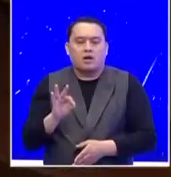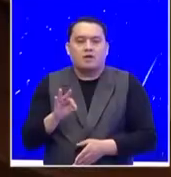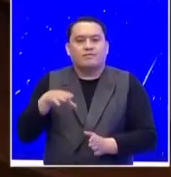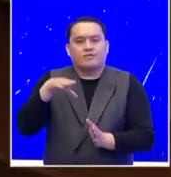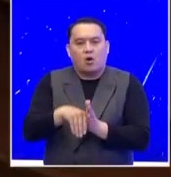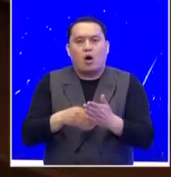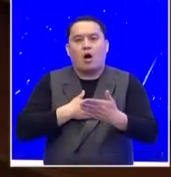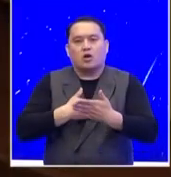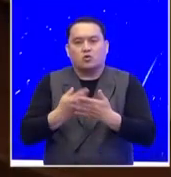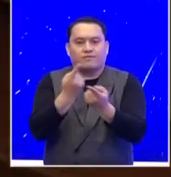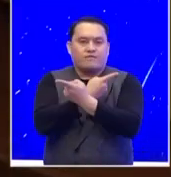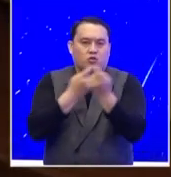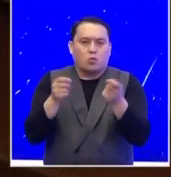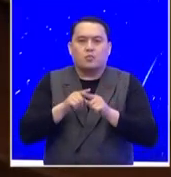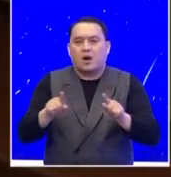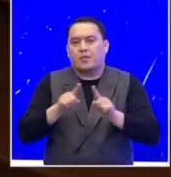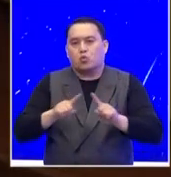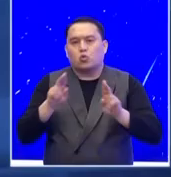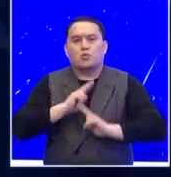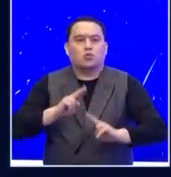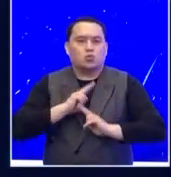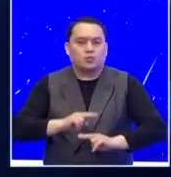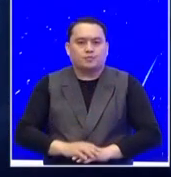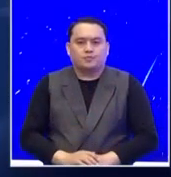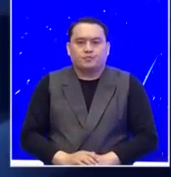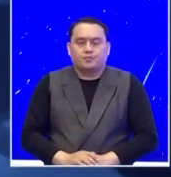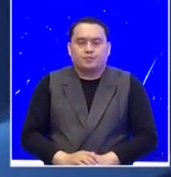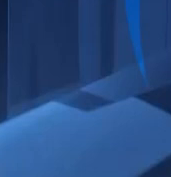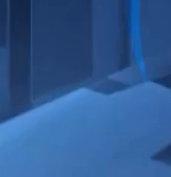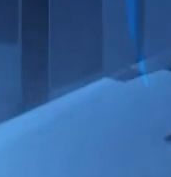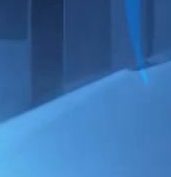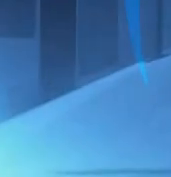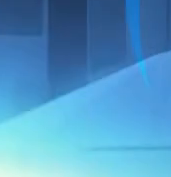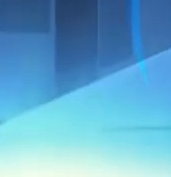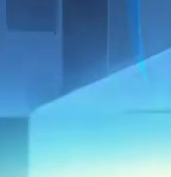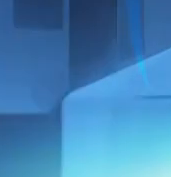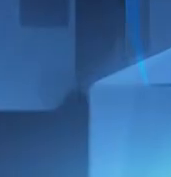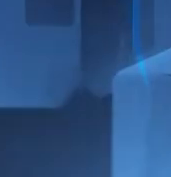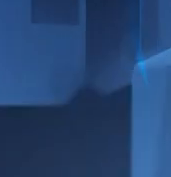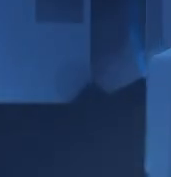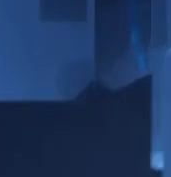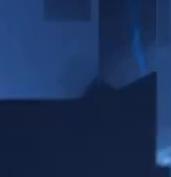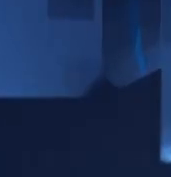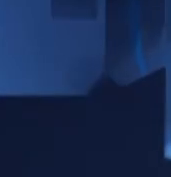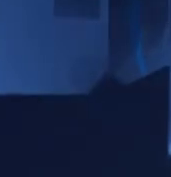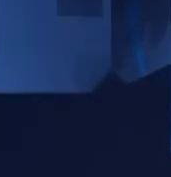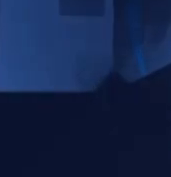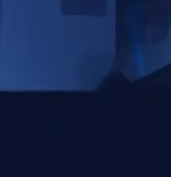вести активную информационно-пропагандистскую работу. Ануар Амангельдинов, Жайк Курманбаев, телеканал ЖТСУ.